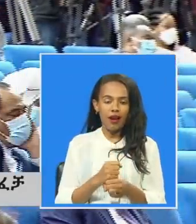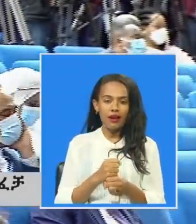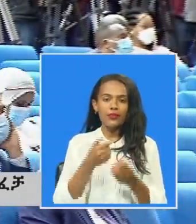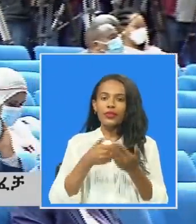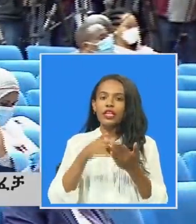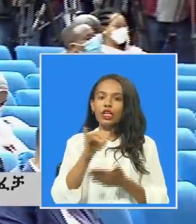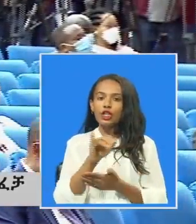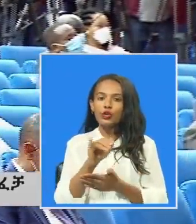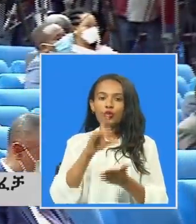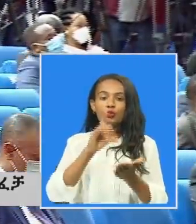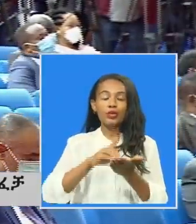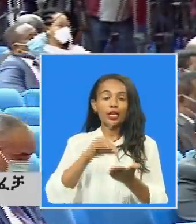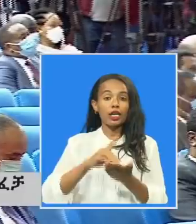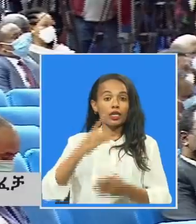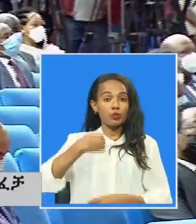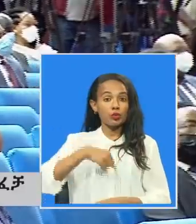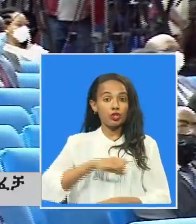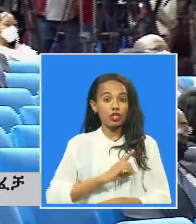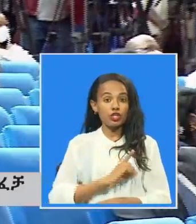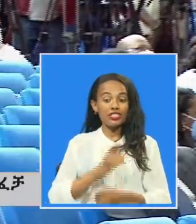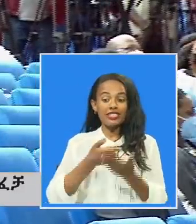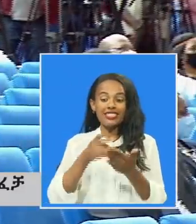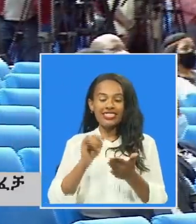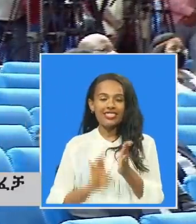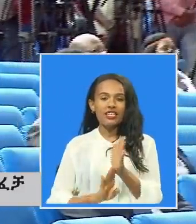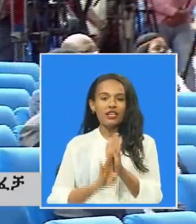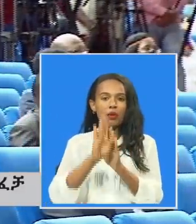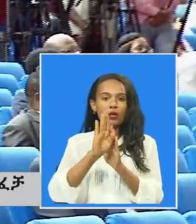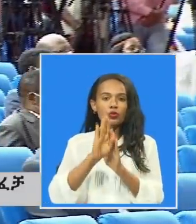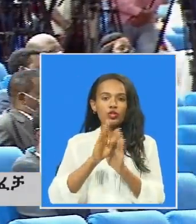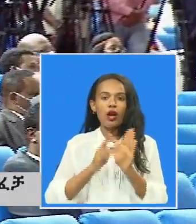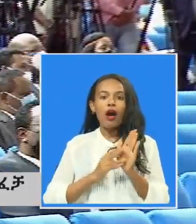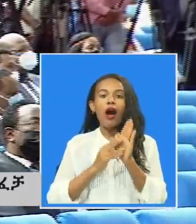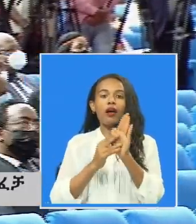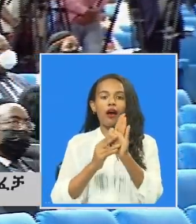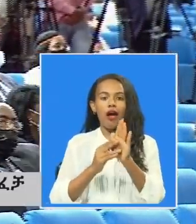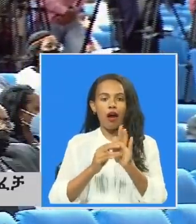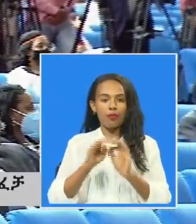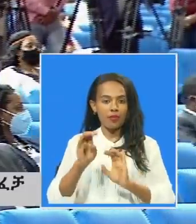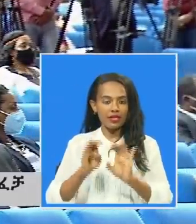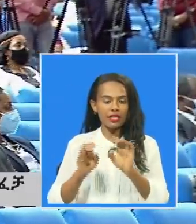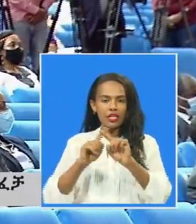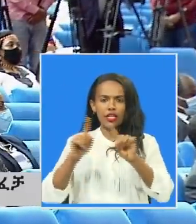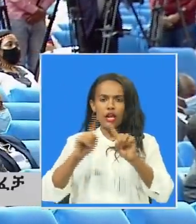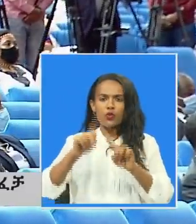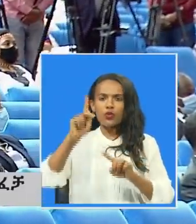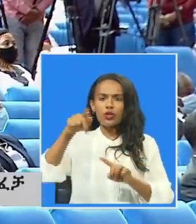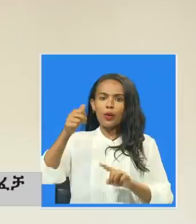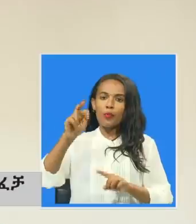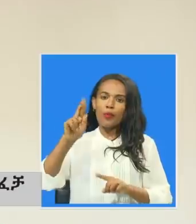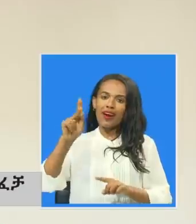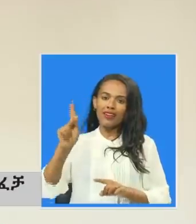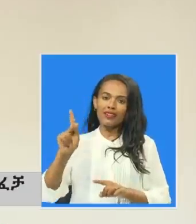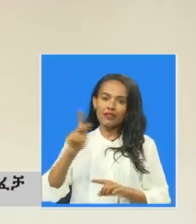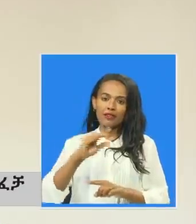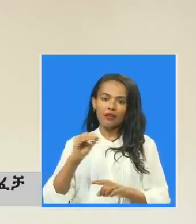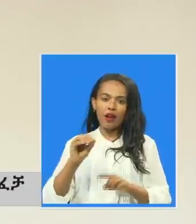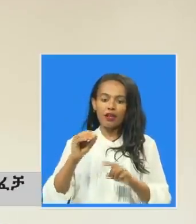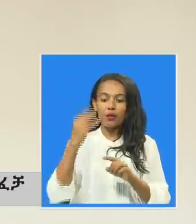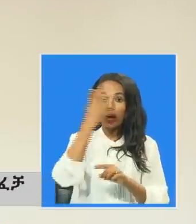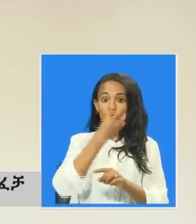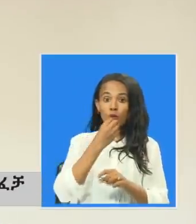እንዲሁም ከተሞቻችን እነዚህን ልማቶች አርአያ በማድረግ የተለያዩ የፓርክና የማስዋብ ስራዎችን